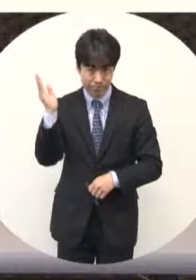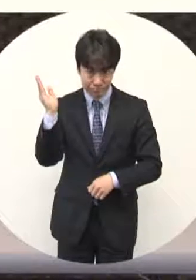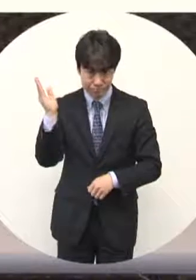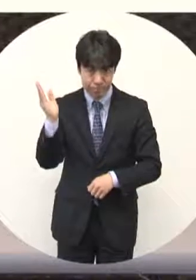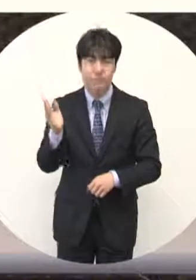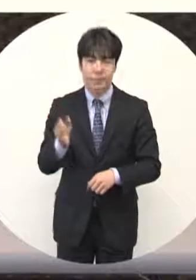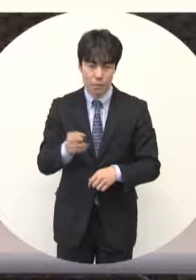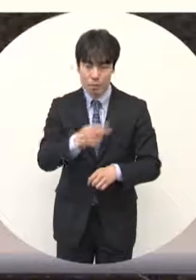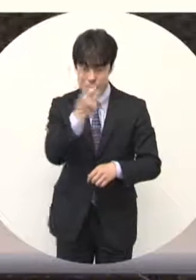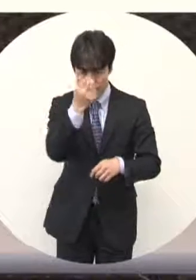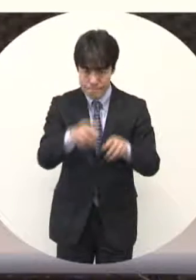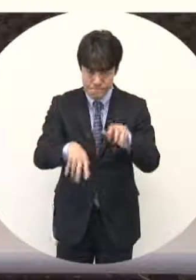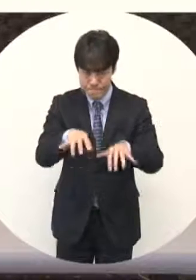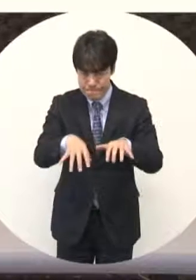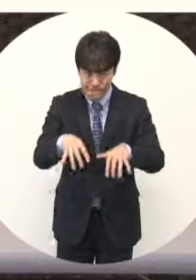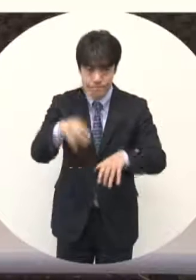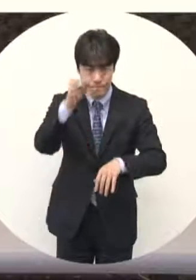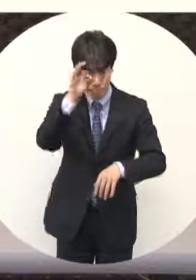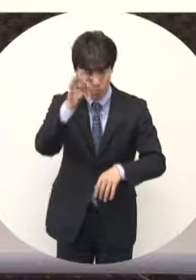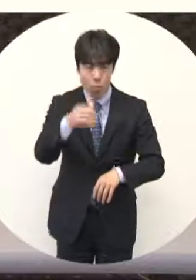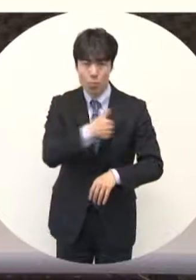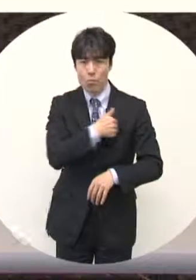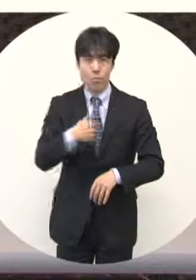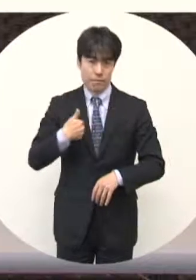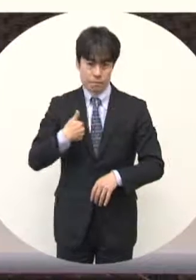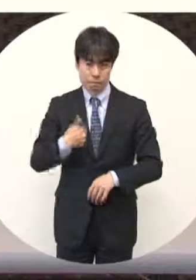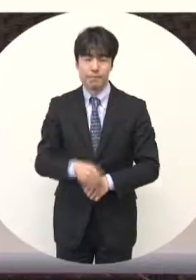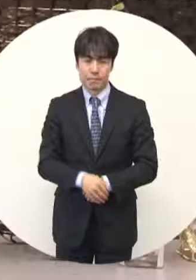ャンネルを検索するとご覧いただけます。